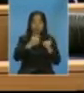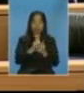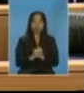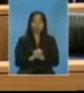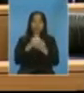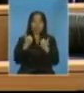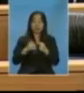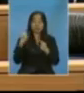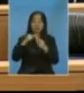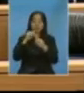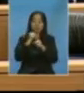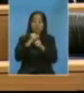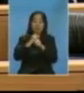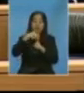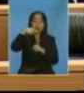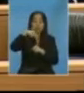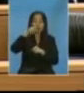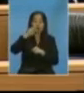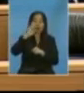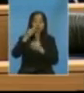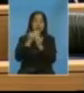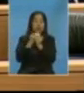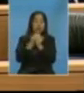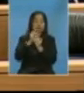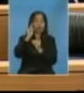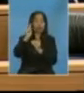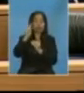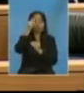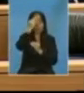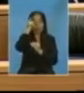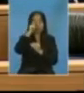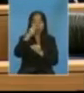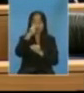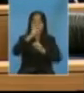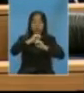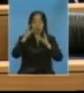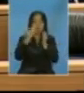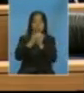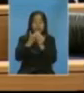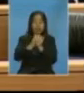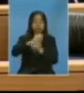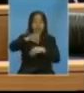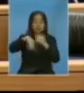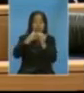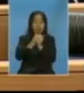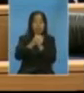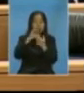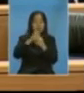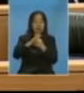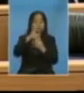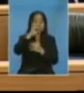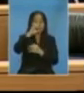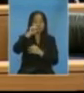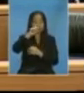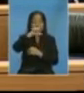ที่เราต้องออกพ.ร.บ.กู้เงินในช่วงต้นเพื่อแสดงให้เห็นว่าเรามีเงินทั้งสิ้นที่จะกระตุ้นเศรษฐกิจ800,000 ล้าน